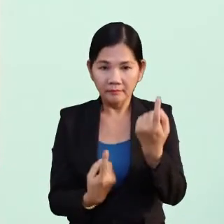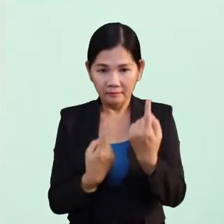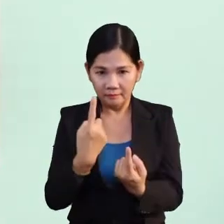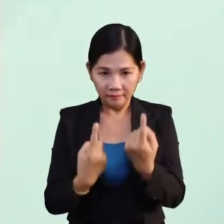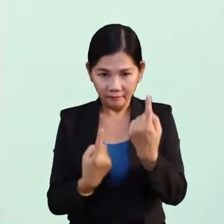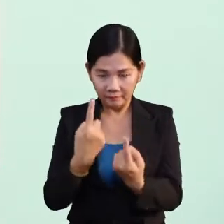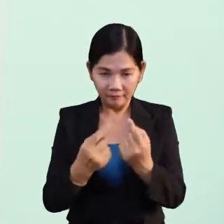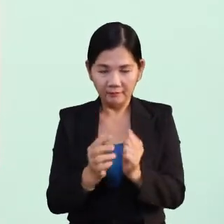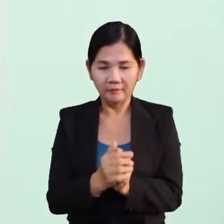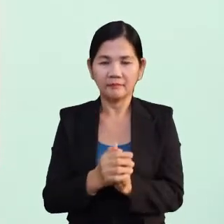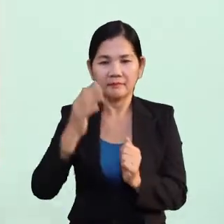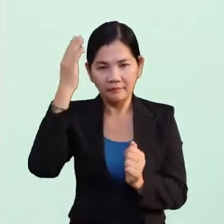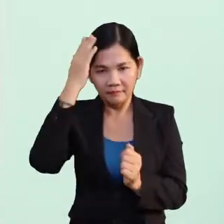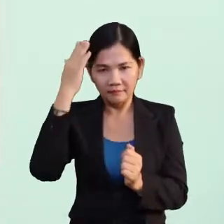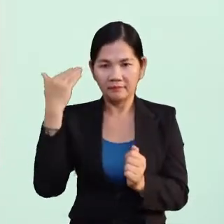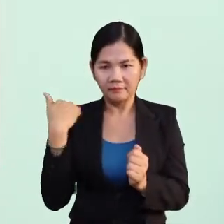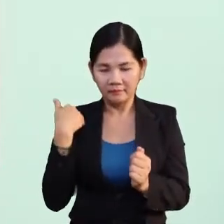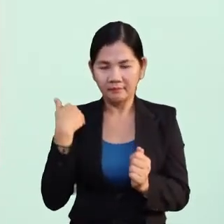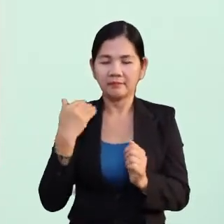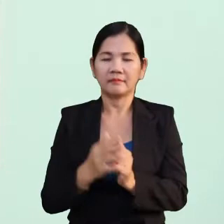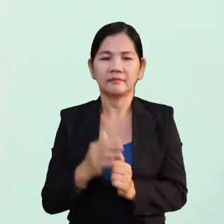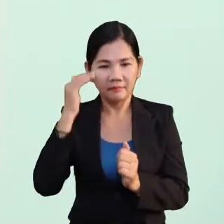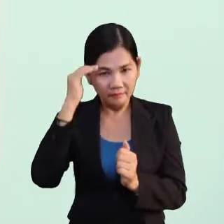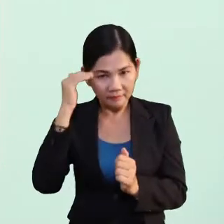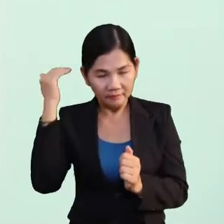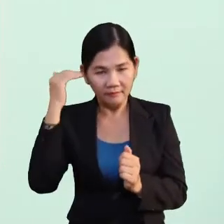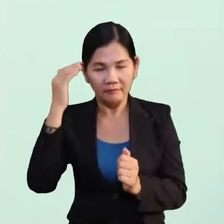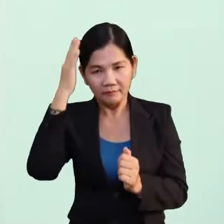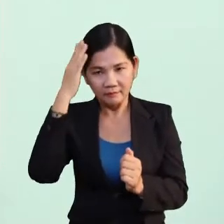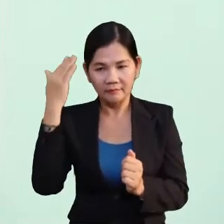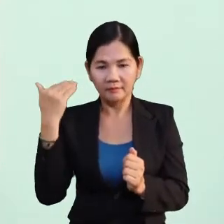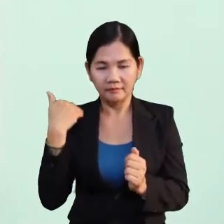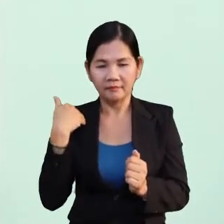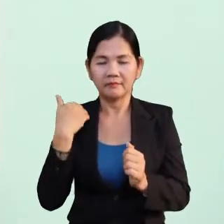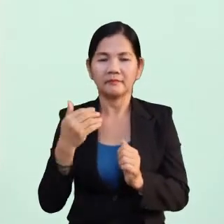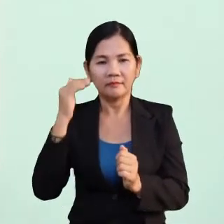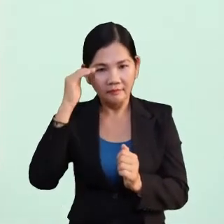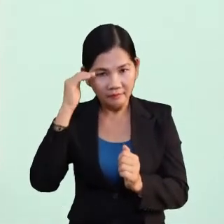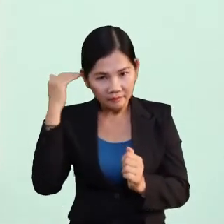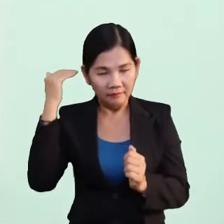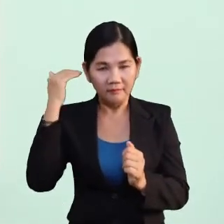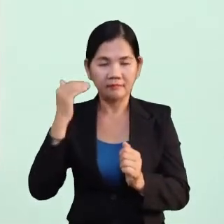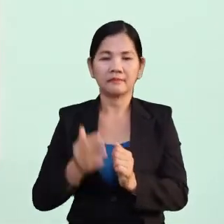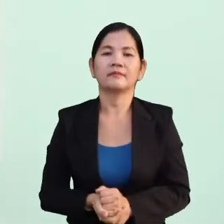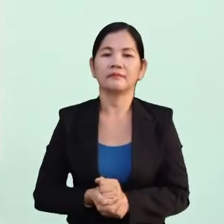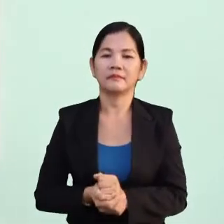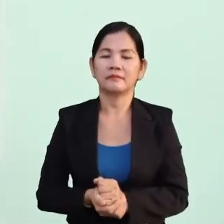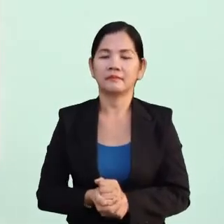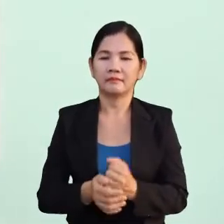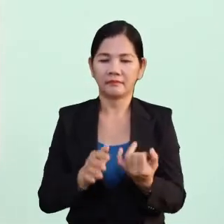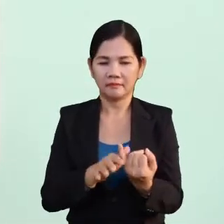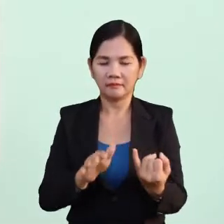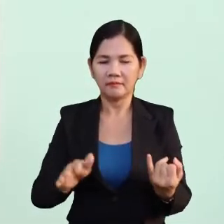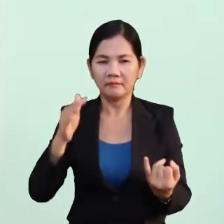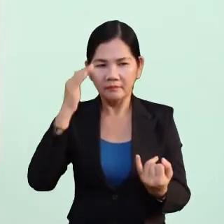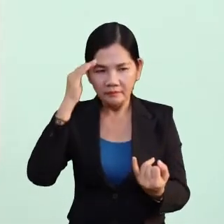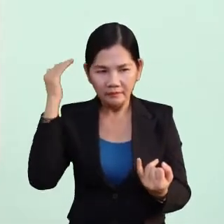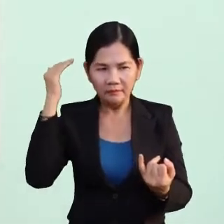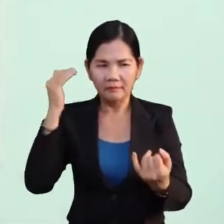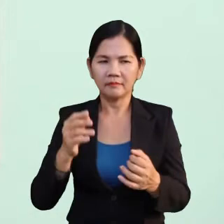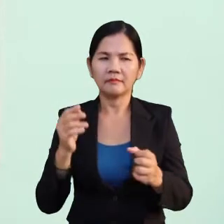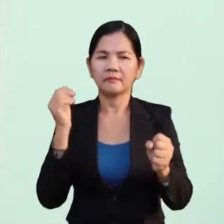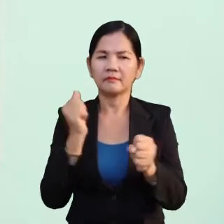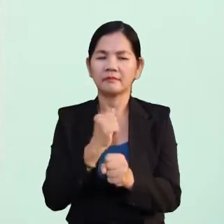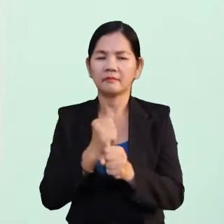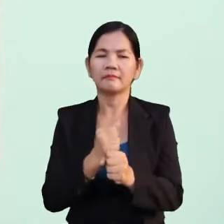ចាគឺកុមារាកូនណាចាអញ្ចឹងកូនគិតមើលកូនសង្កេតមើលទៀតមកគាត់កំពុងធ្វើ